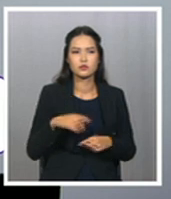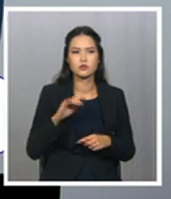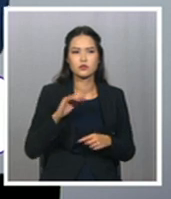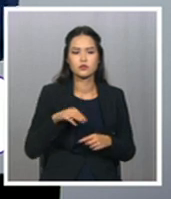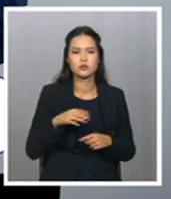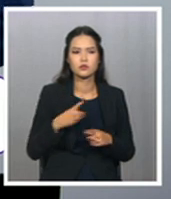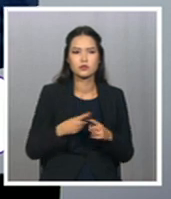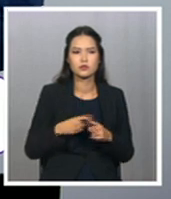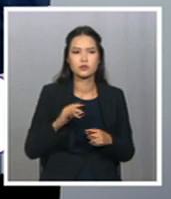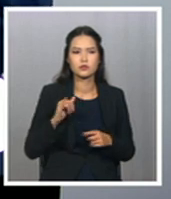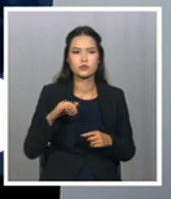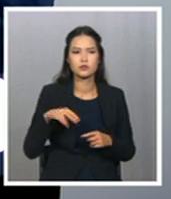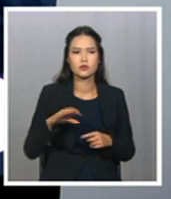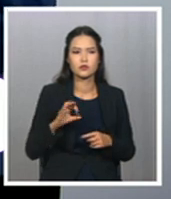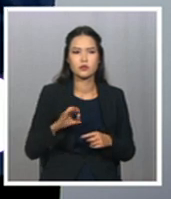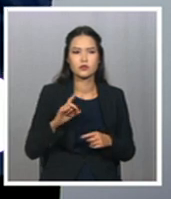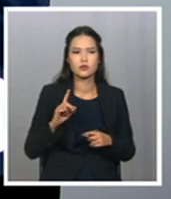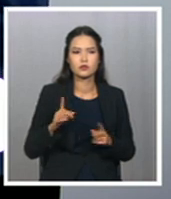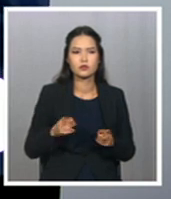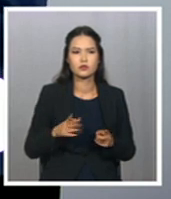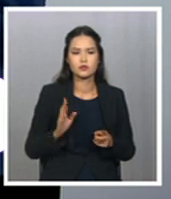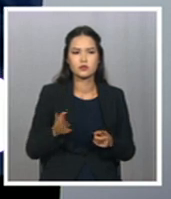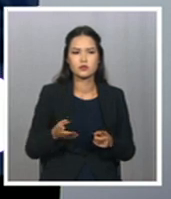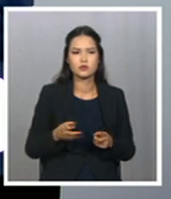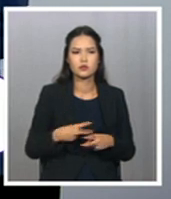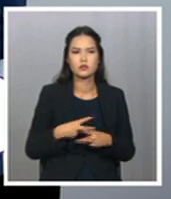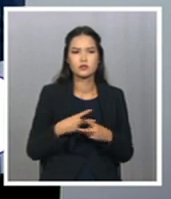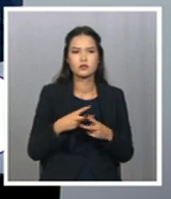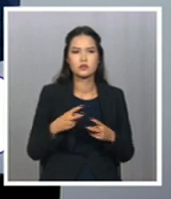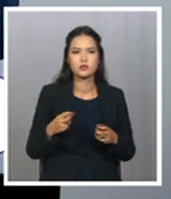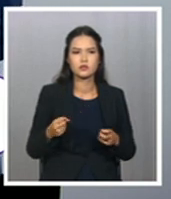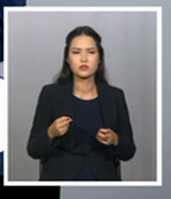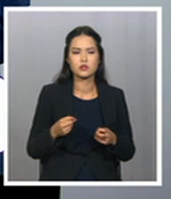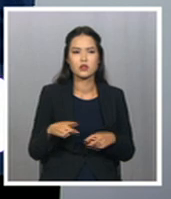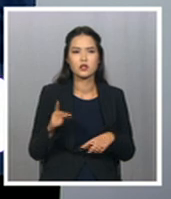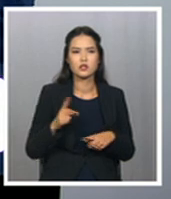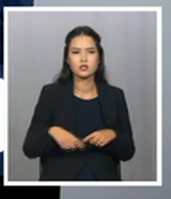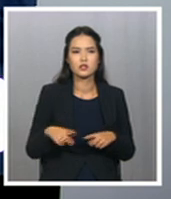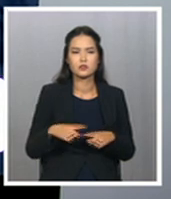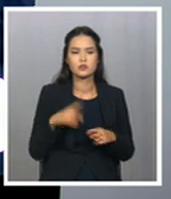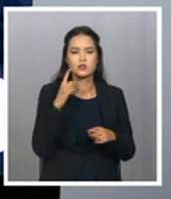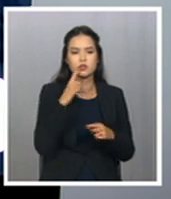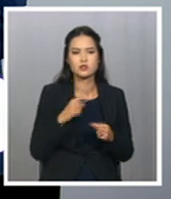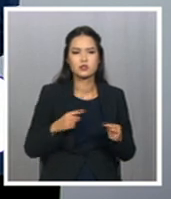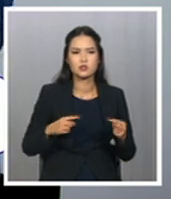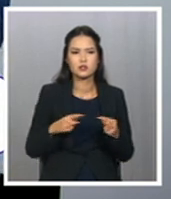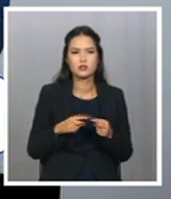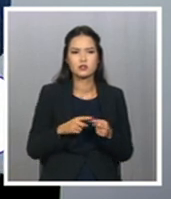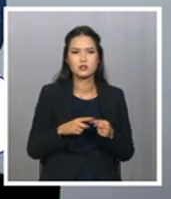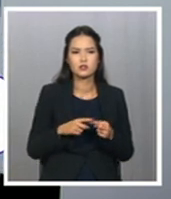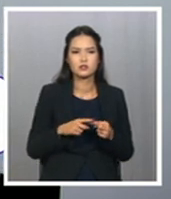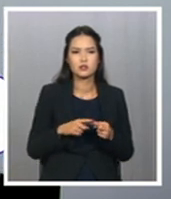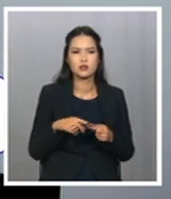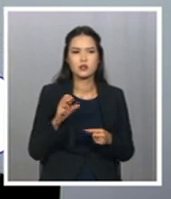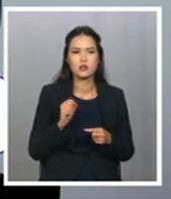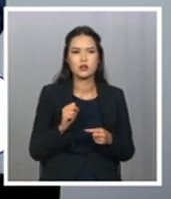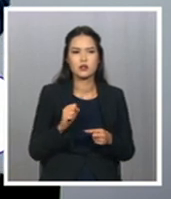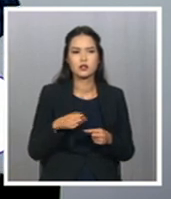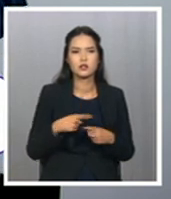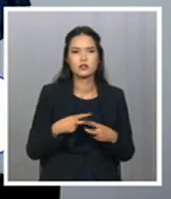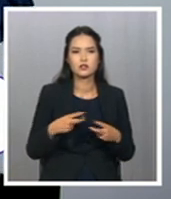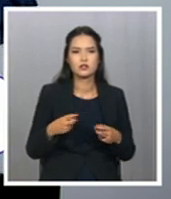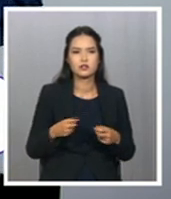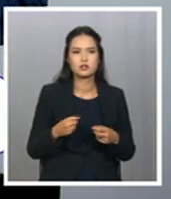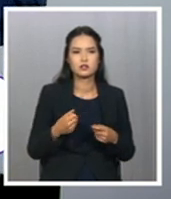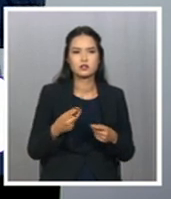т қосылған фи 0. Сонымен қатар жылдамдықтың амплитудалық мәні бізде а омегаға